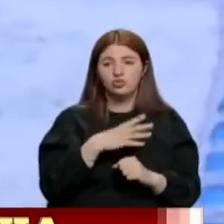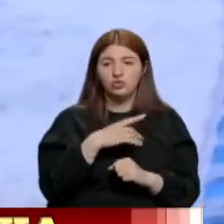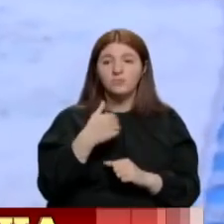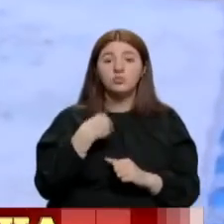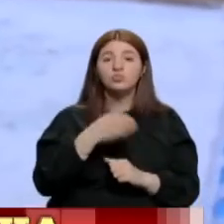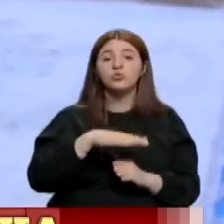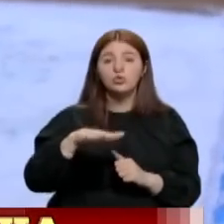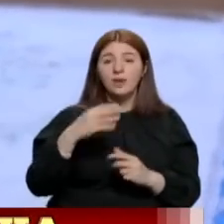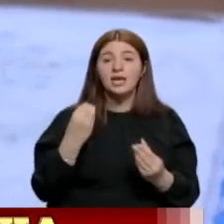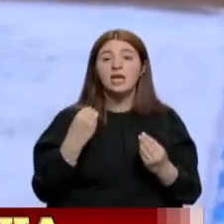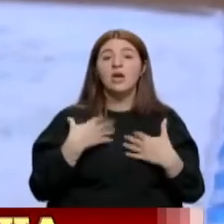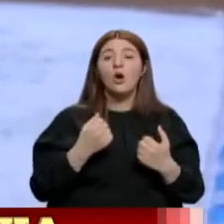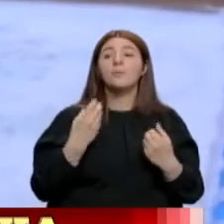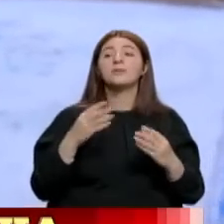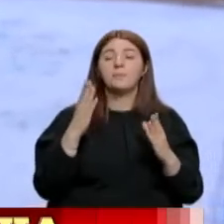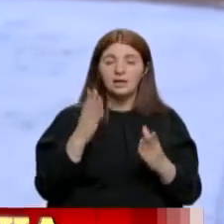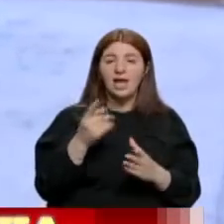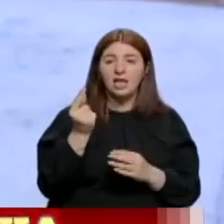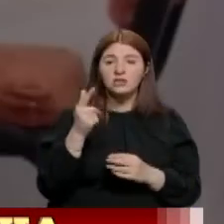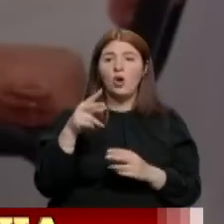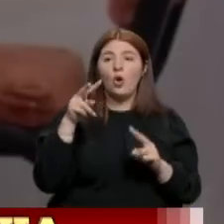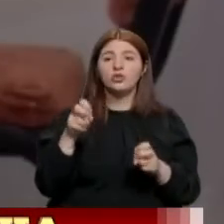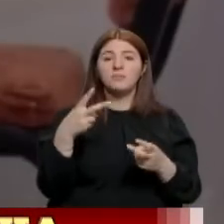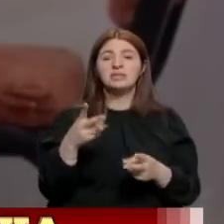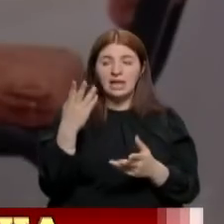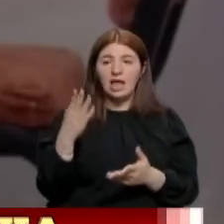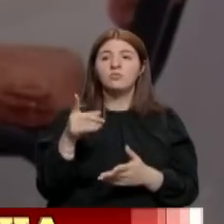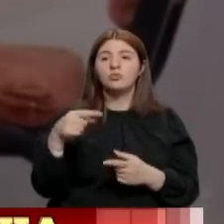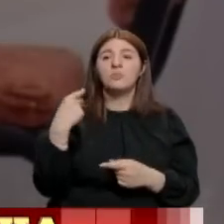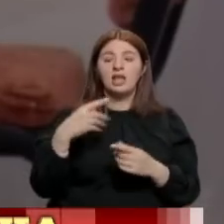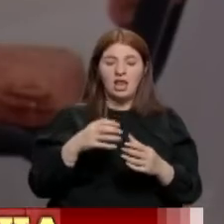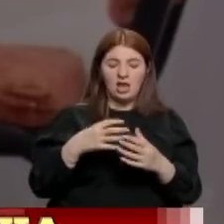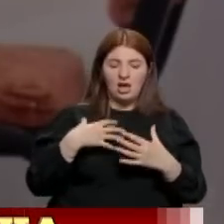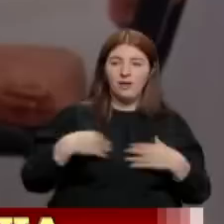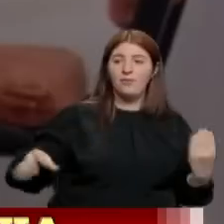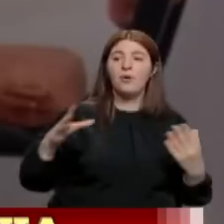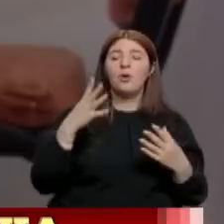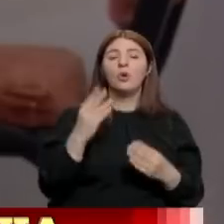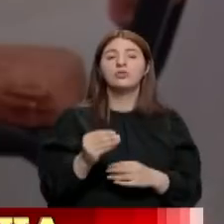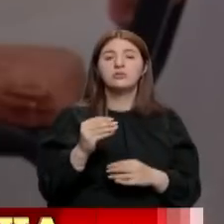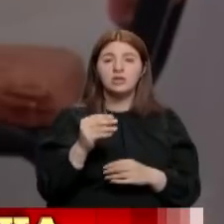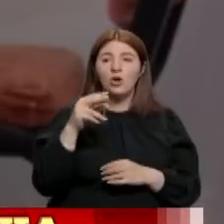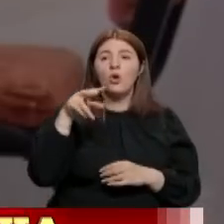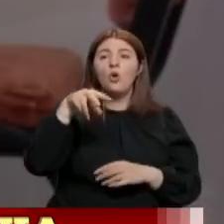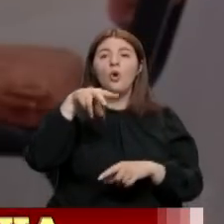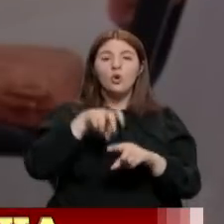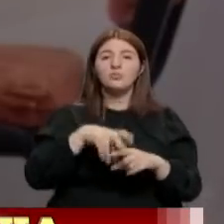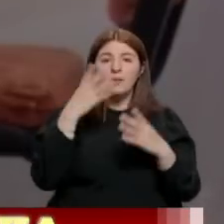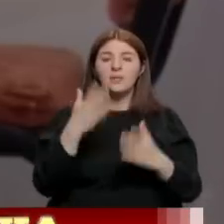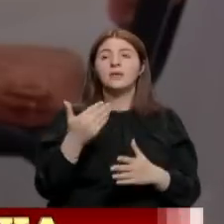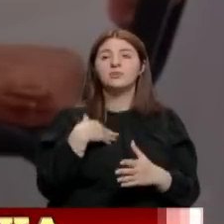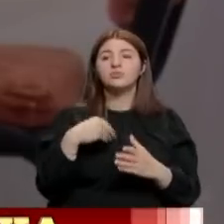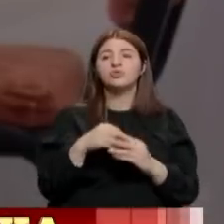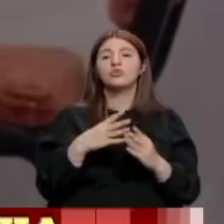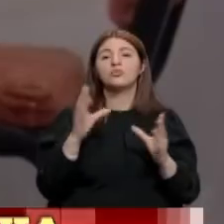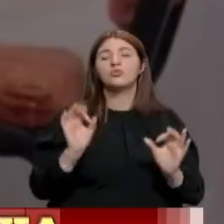Bizim çocuklarımız iyileşmese bile en azından oturabilseler, bu cihazlardan ayrılabilseler, oturmaları bile bizim için